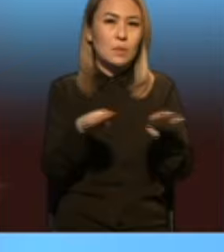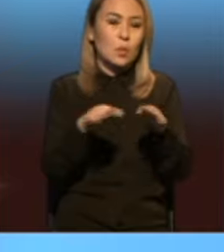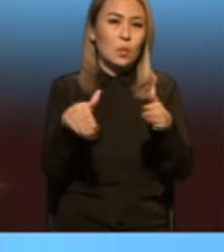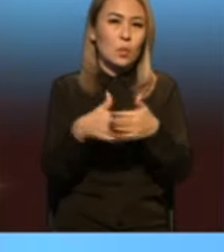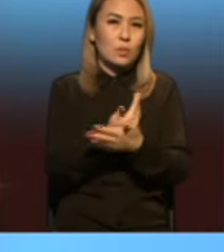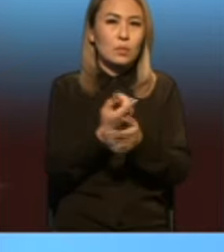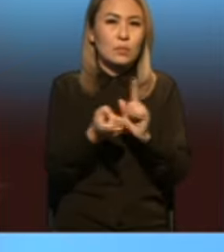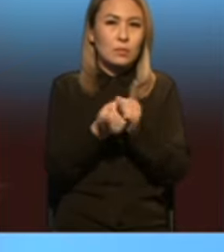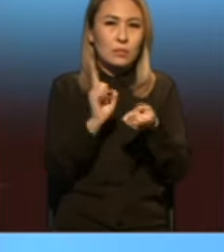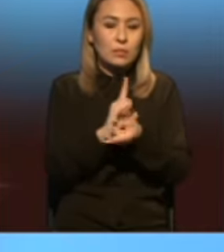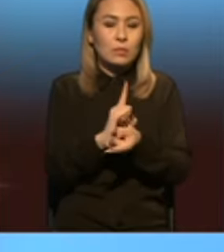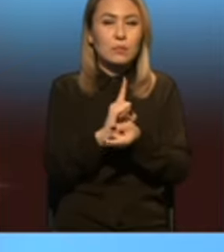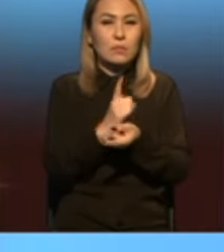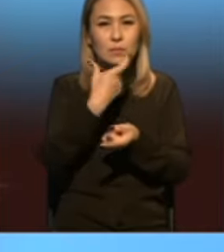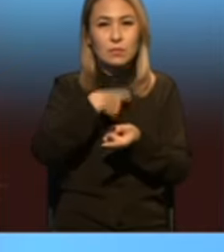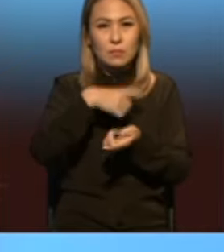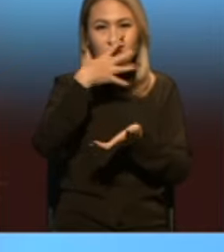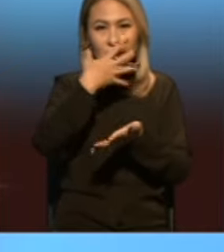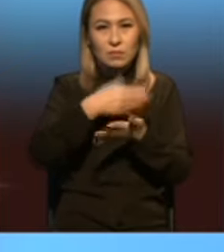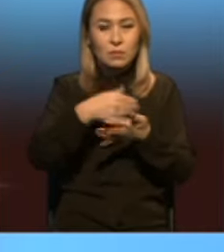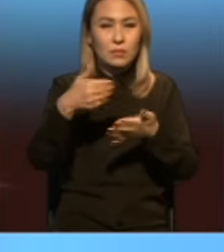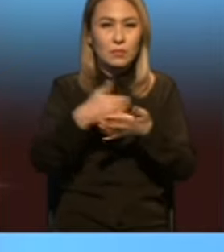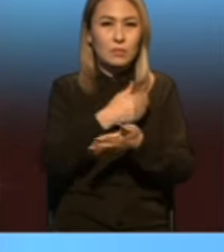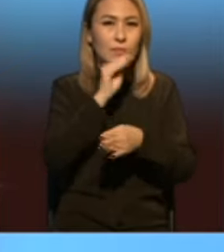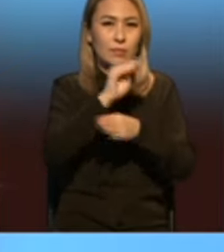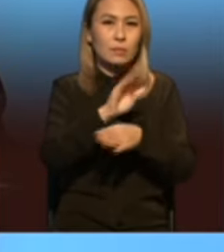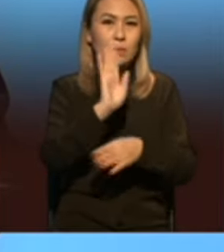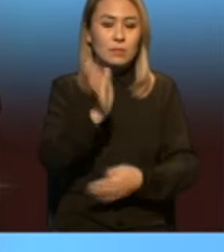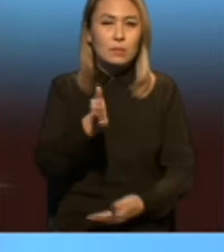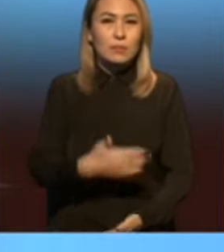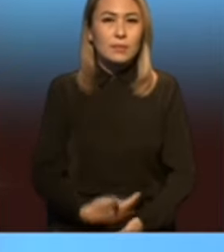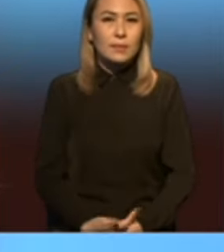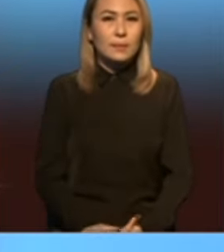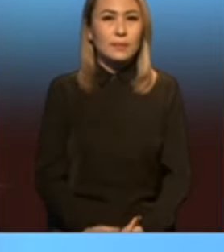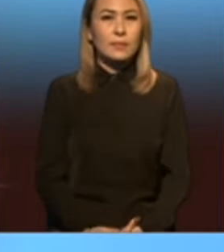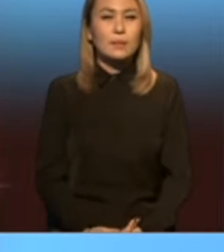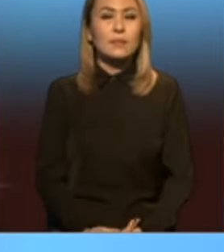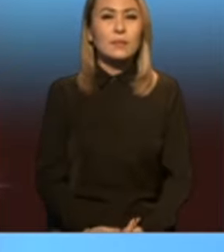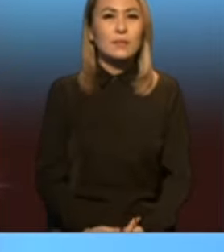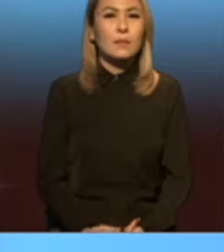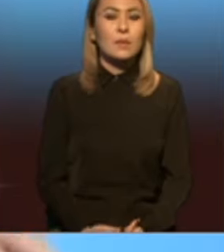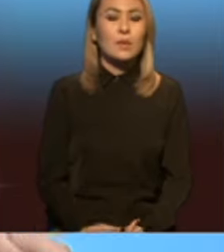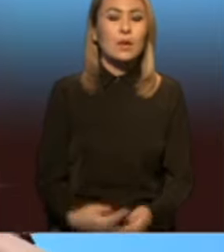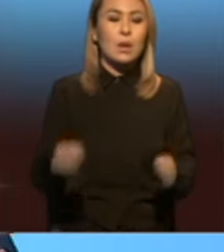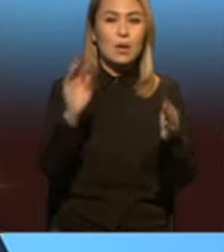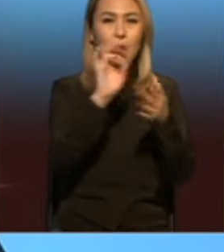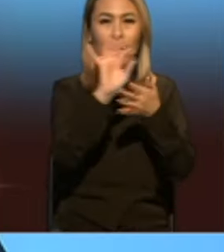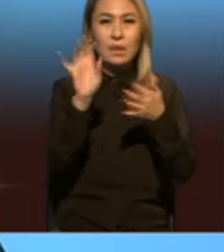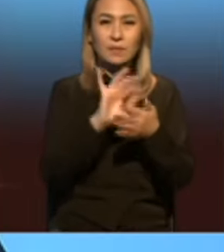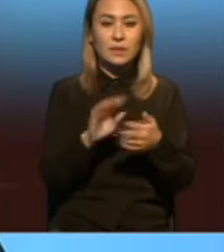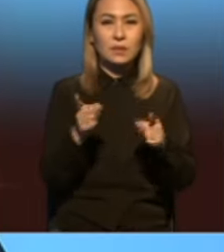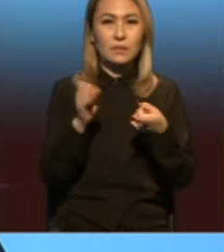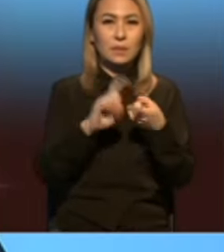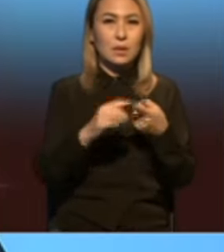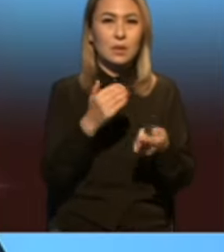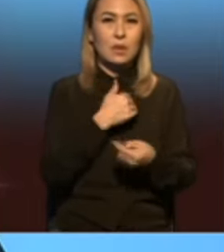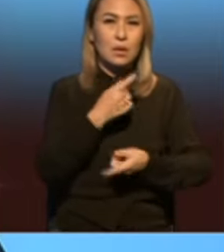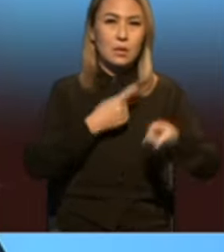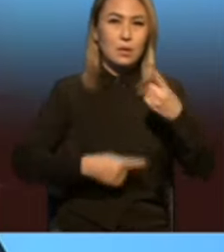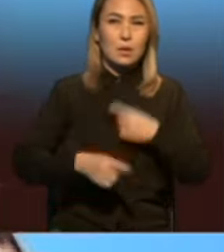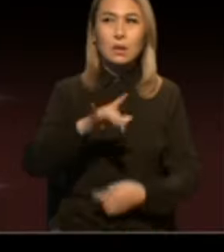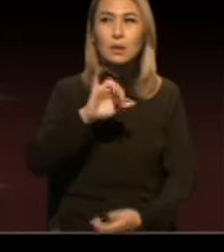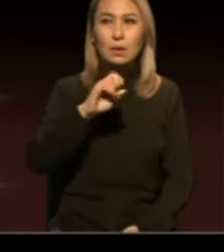бұл өзгеріс менің ойымша өзінің бір жақсы бір септігін тигізетін болады. Және тағы да осы алфавитқа, әліпбиге оралғым келеді. Жалпы